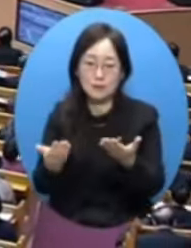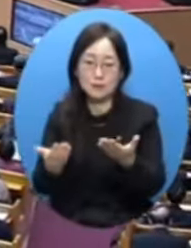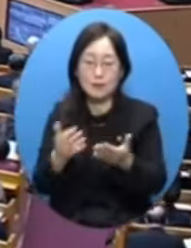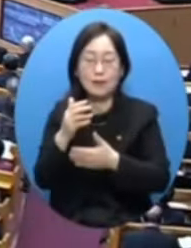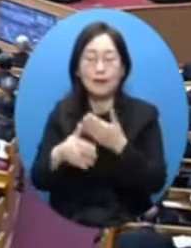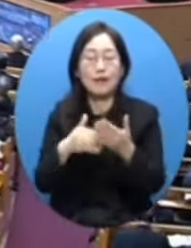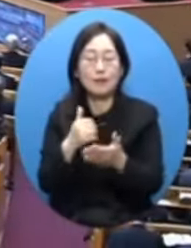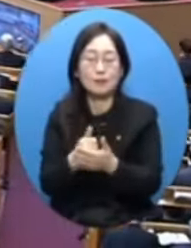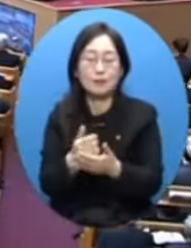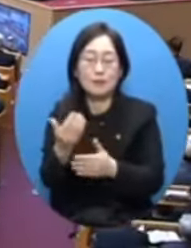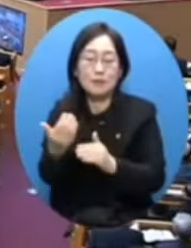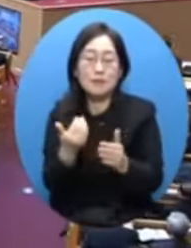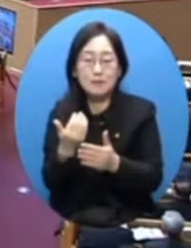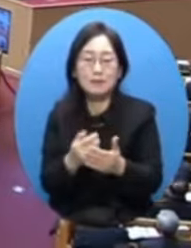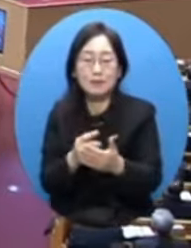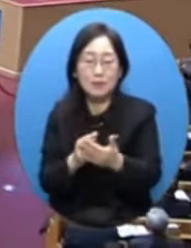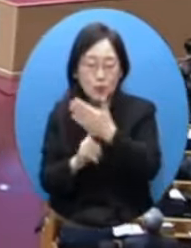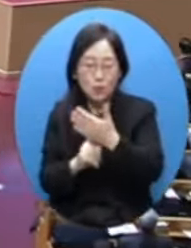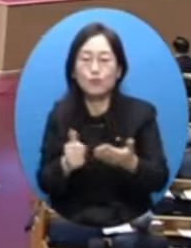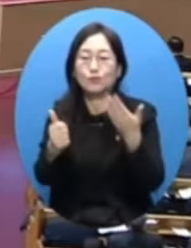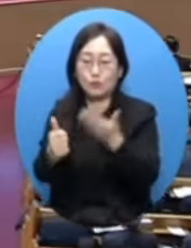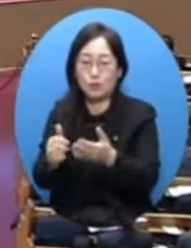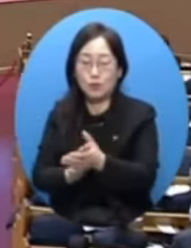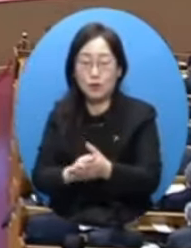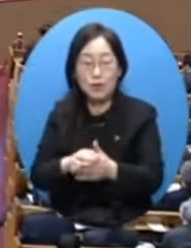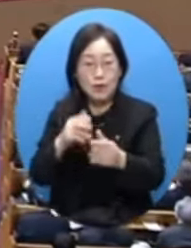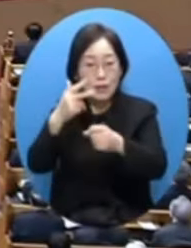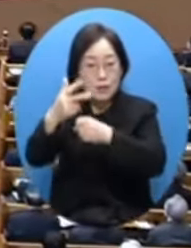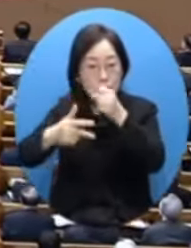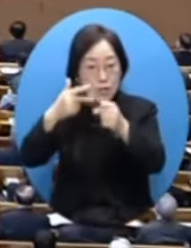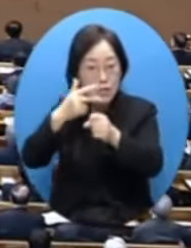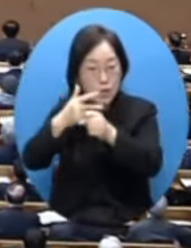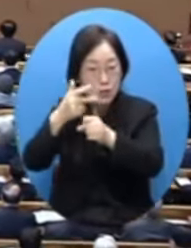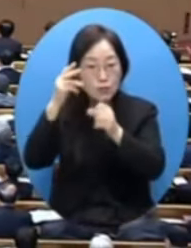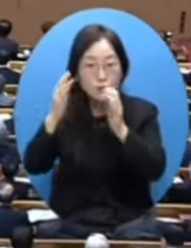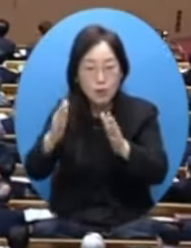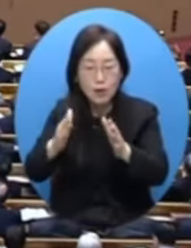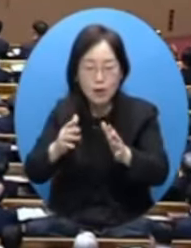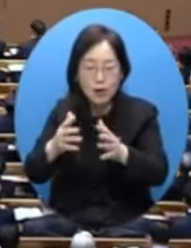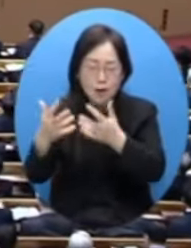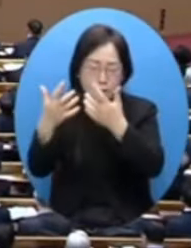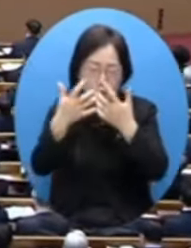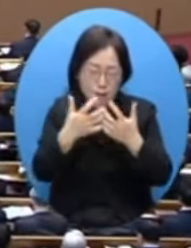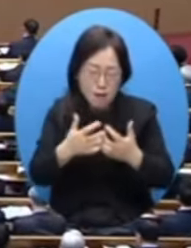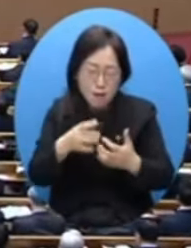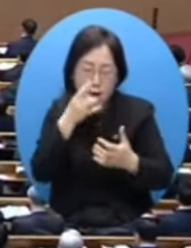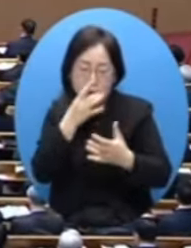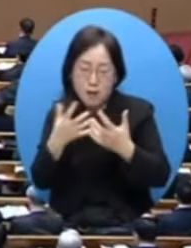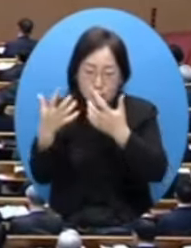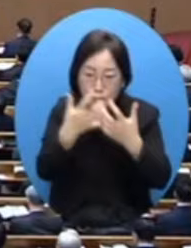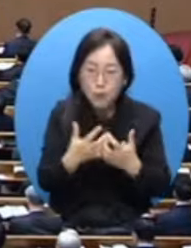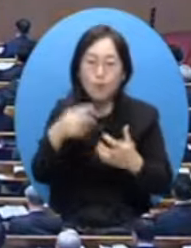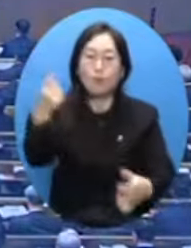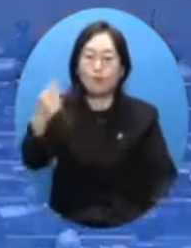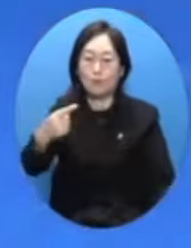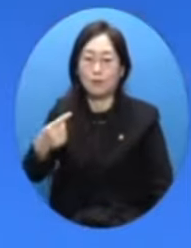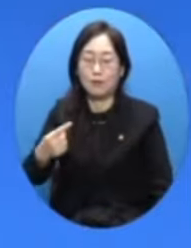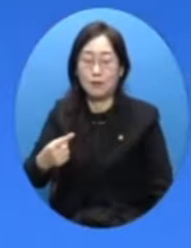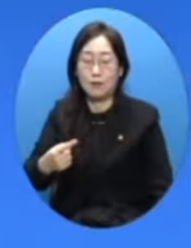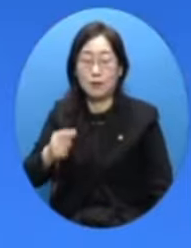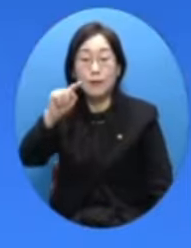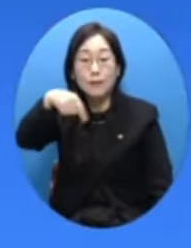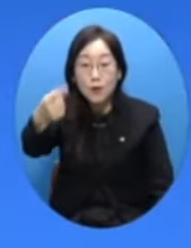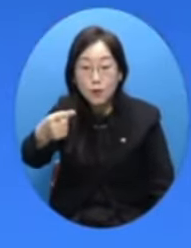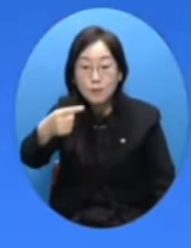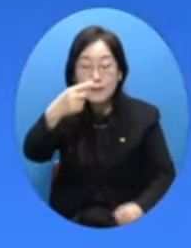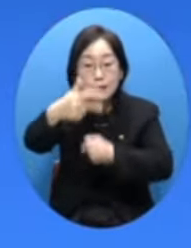하나님이 보여주신 것입니다. 미리 보여주신 것입니다. 앞으로 7년 동안 엄청난 풍년이 올 것입니다. 그리고 다시 7년